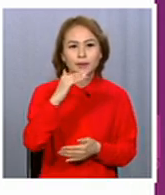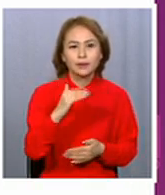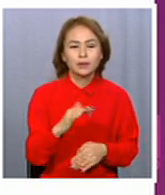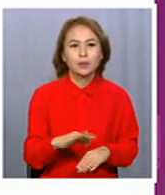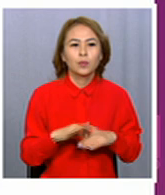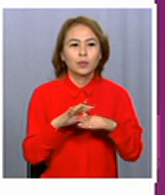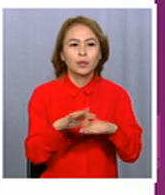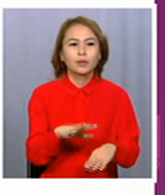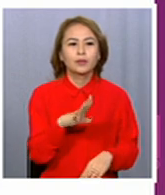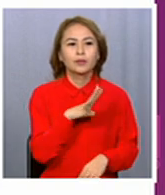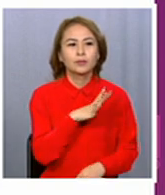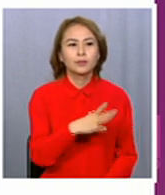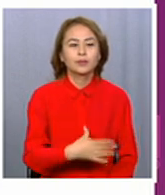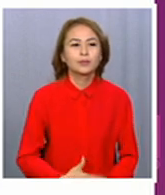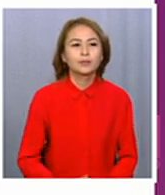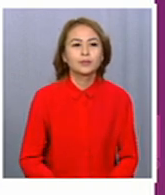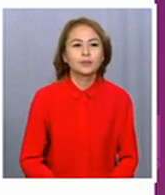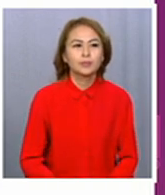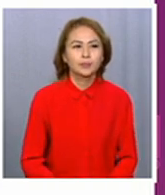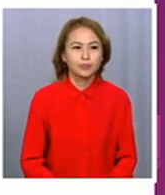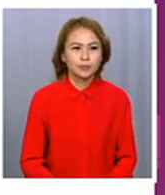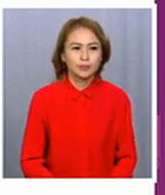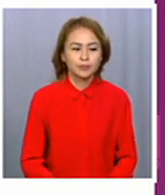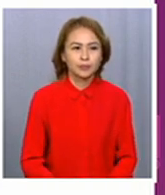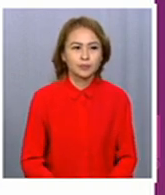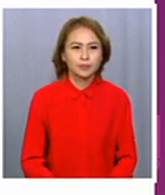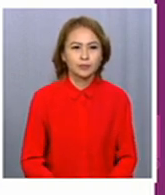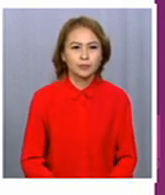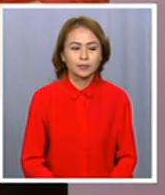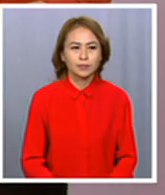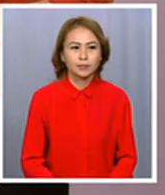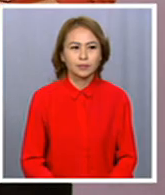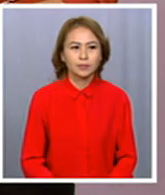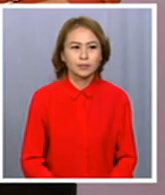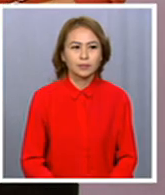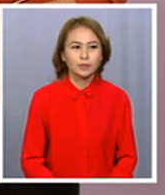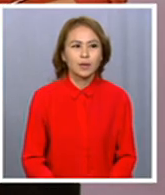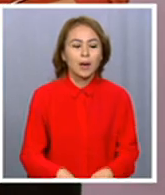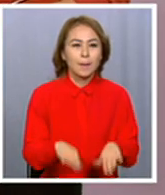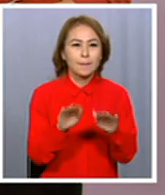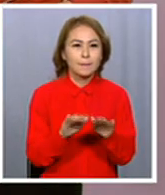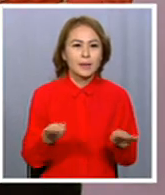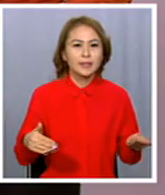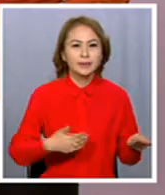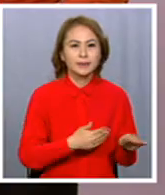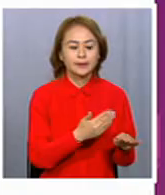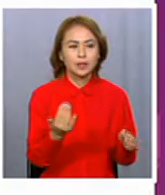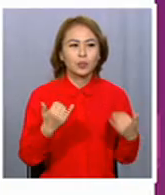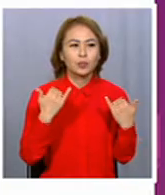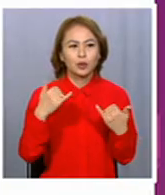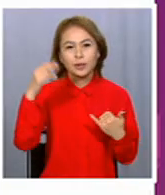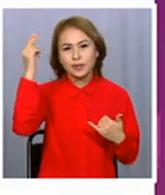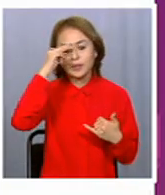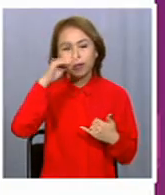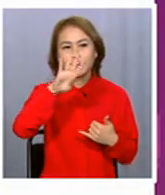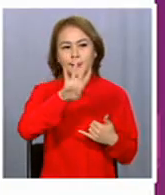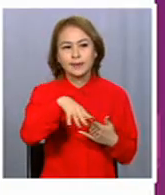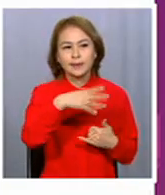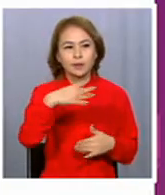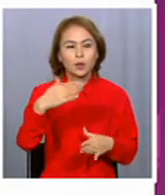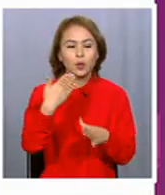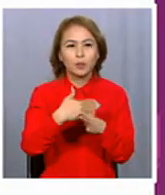қолдандық. Жарайсыңдар. Олай болса, бүгінгі сабағымызды қорытындылайық. Балалар, сендер бүгінгі сабақта кестенің